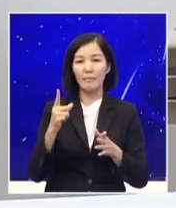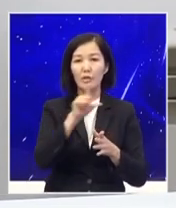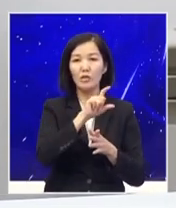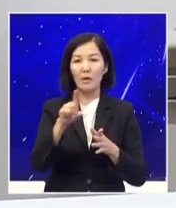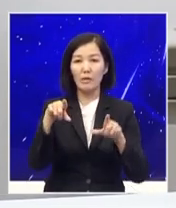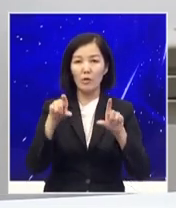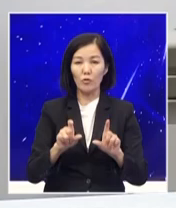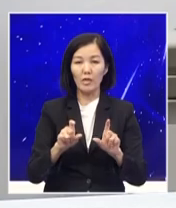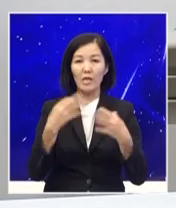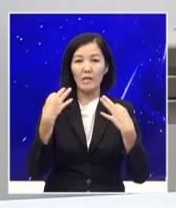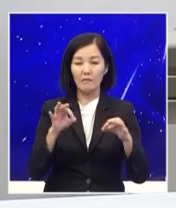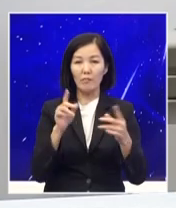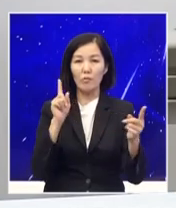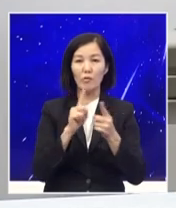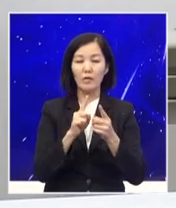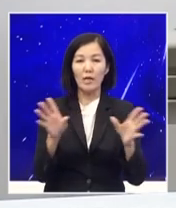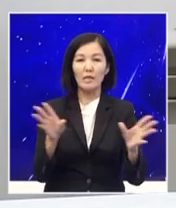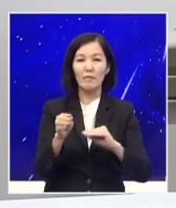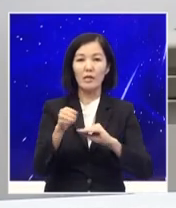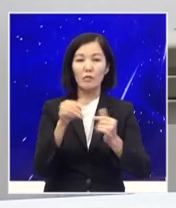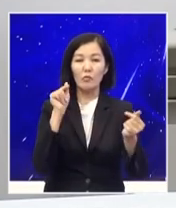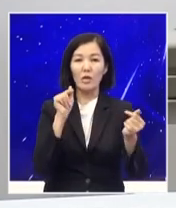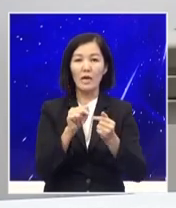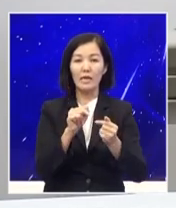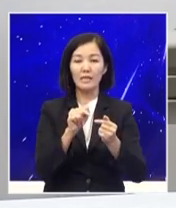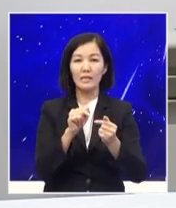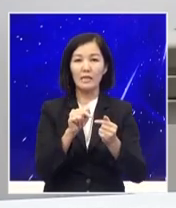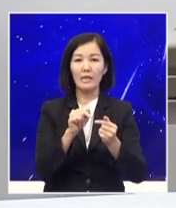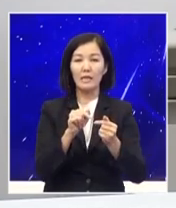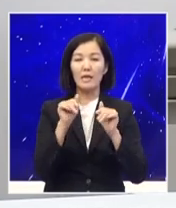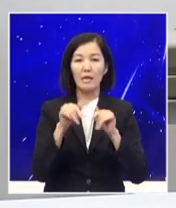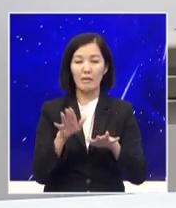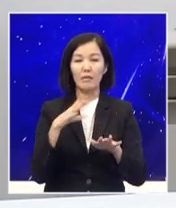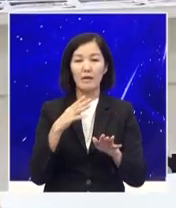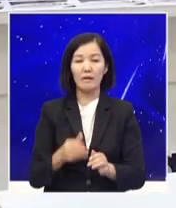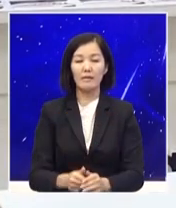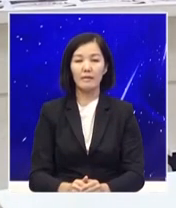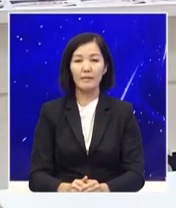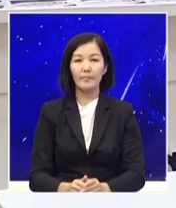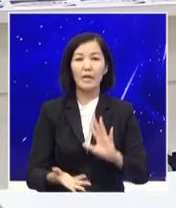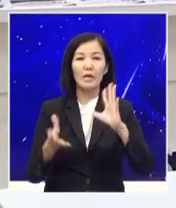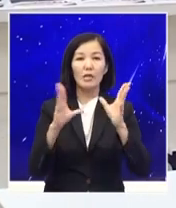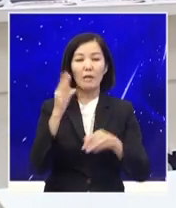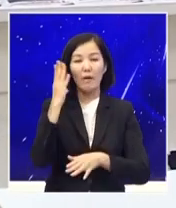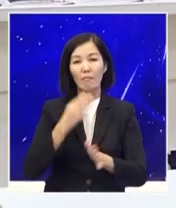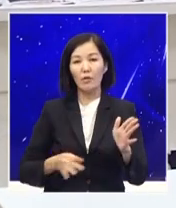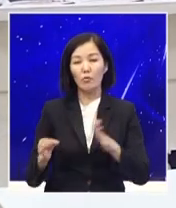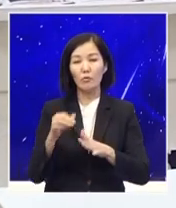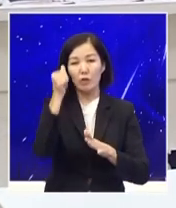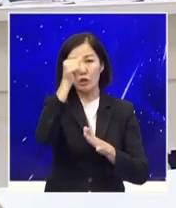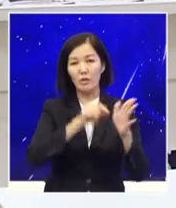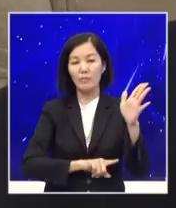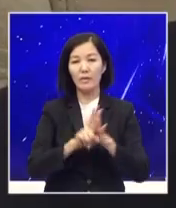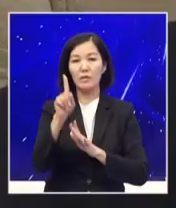отырады, ашық кеңістікте. Бұл сыбайлас жемқорлыққа қарсы негізде қабылданған шара. Жалпы Алматы облысында жыл басынан